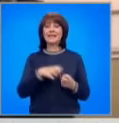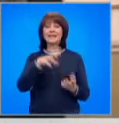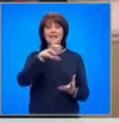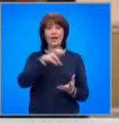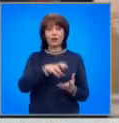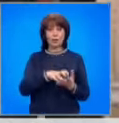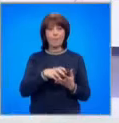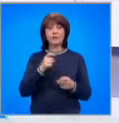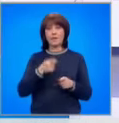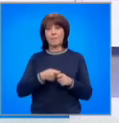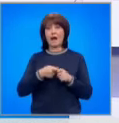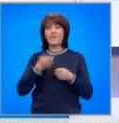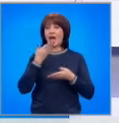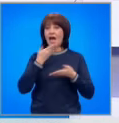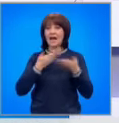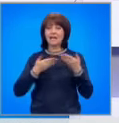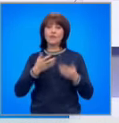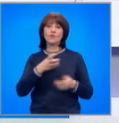ДПС.